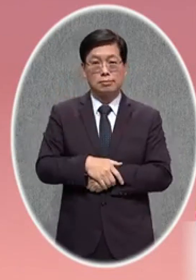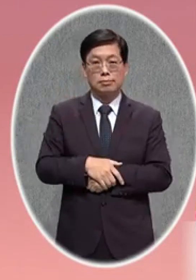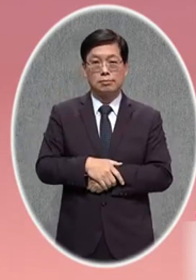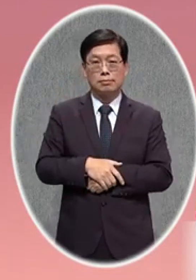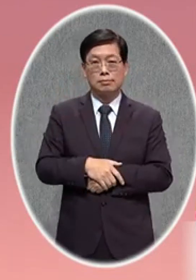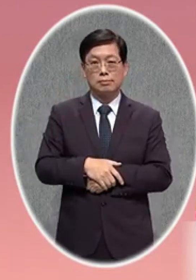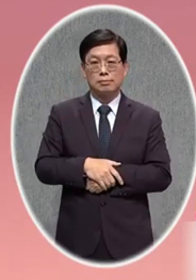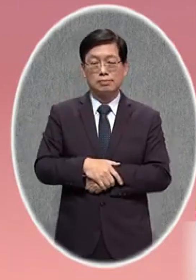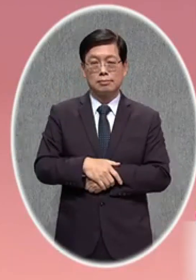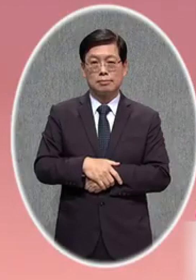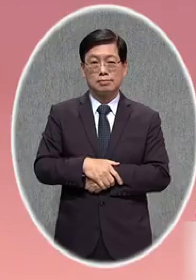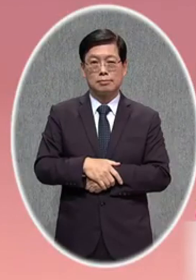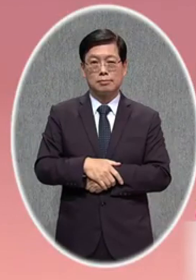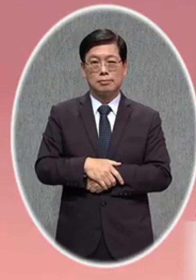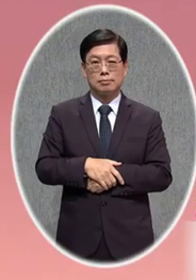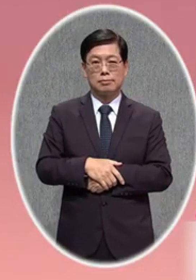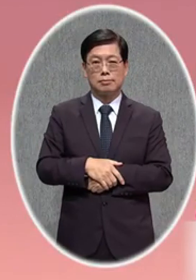呢？